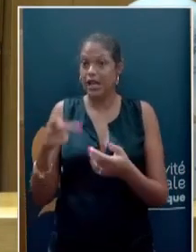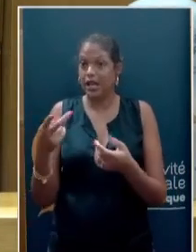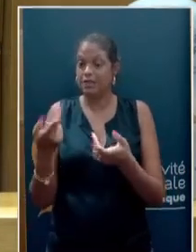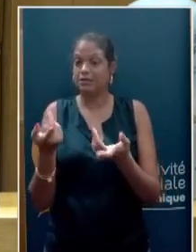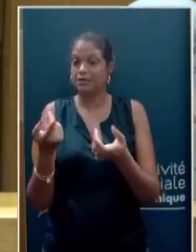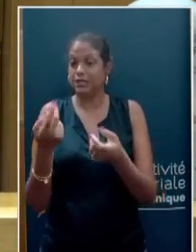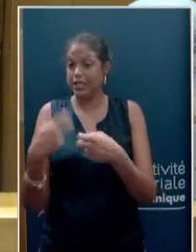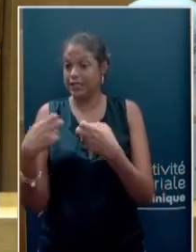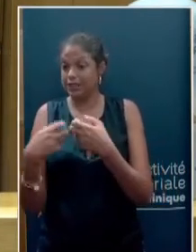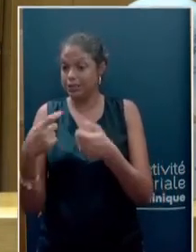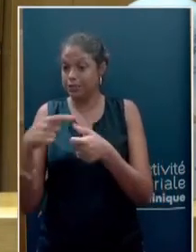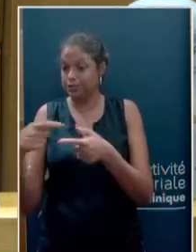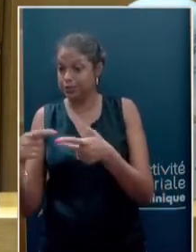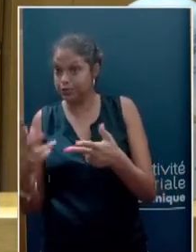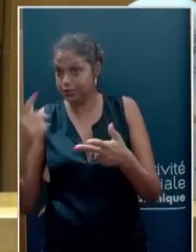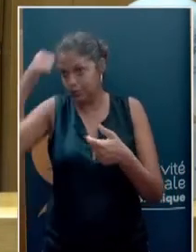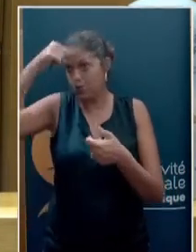mémoire.